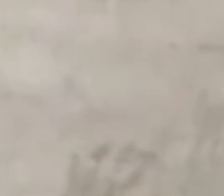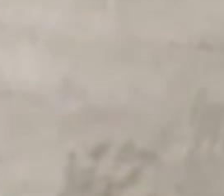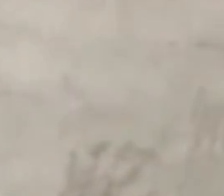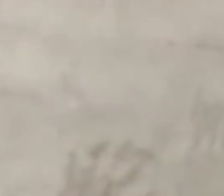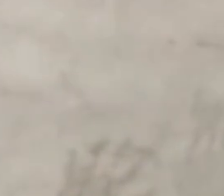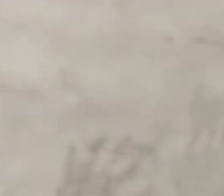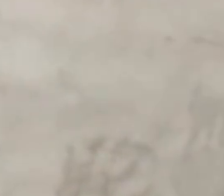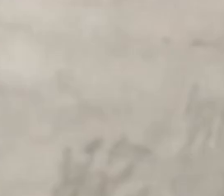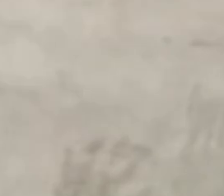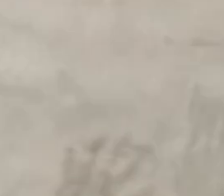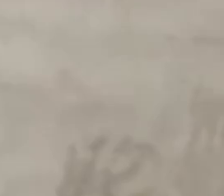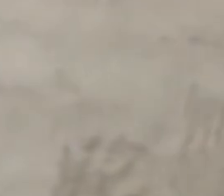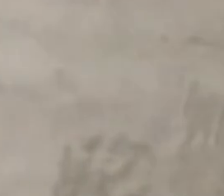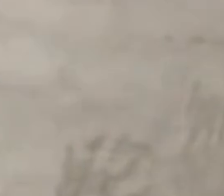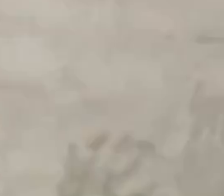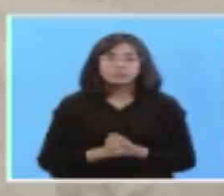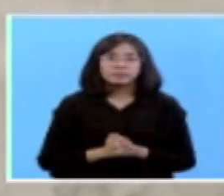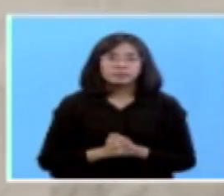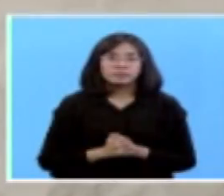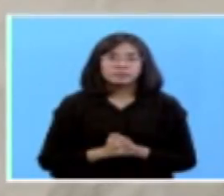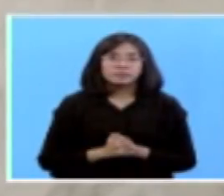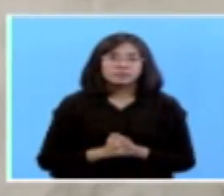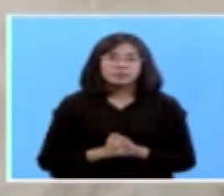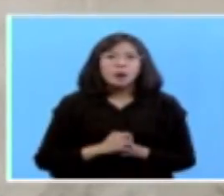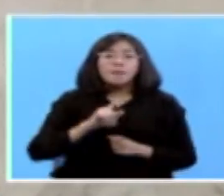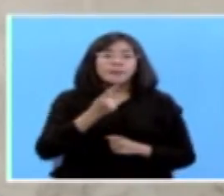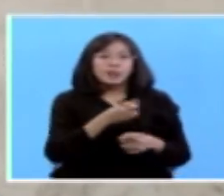Jadi naik ke pohonnya? Naik, enggak,